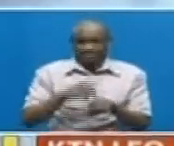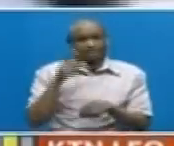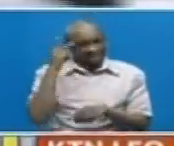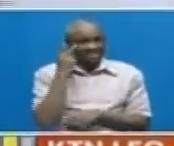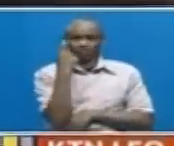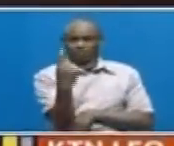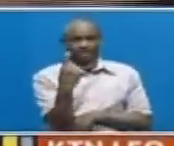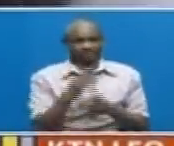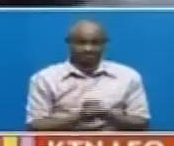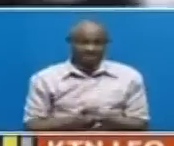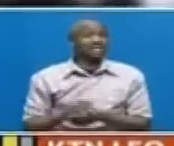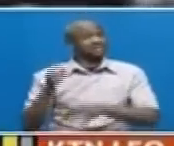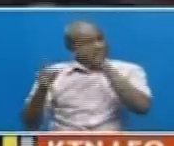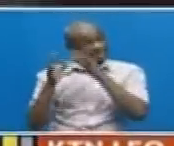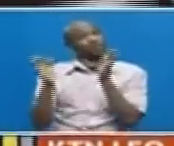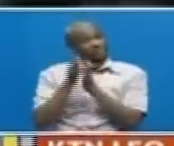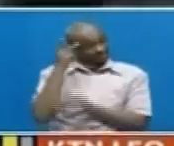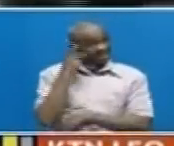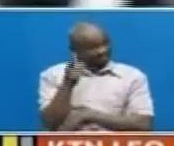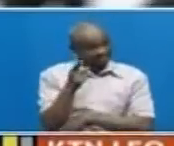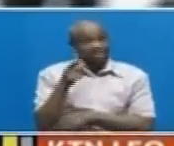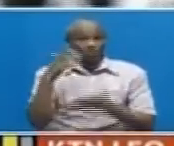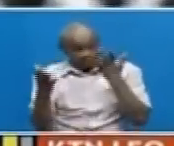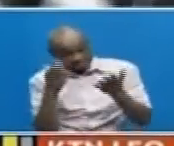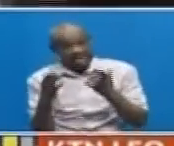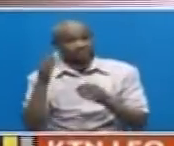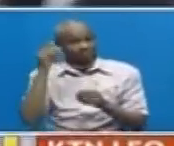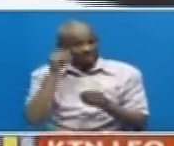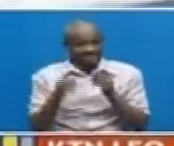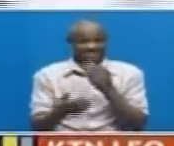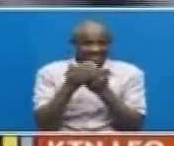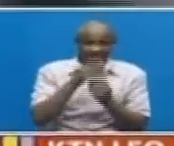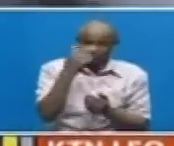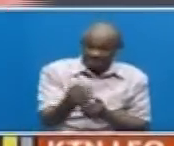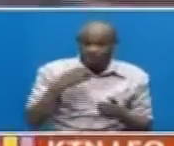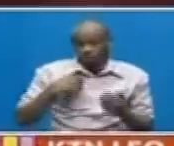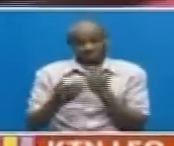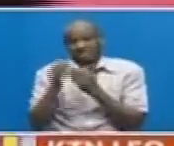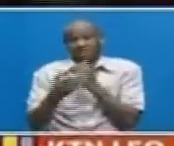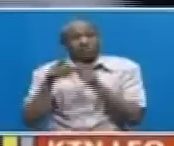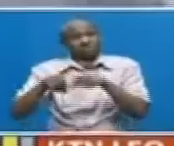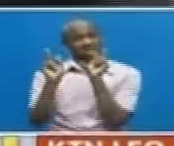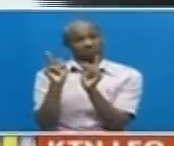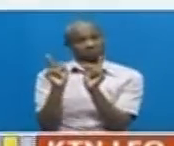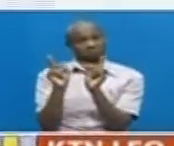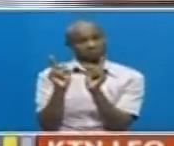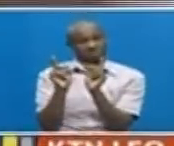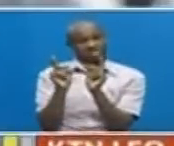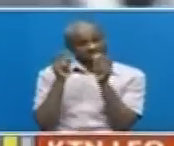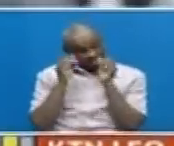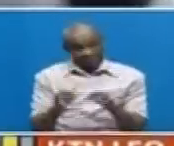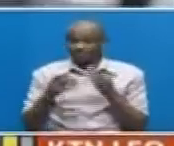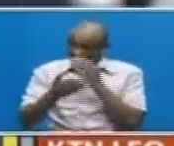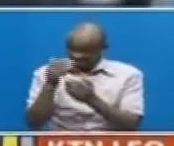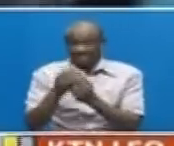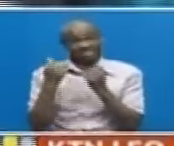mmoja? It all depends what the parent does, eh? Is he bringing up the child or is he letting the child grow? So those are the two scenarios. If indeed he's bringing